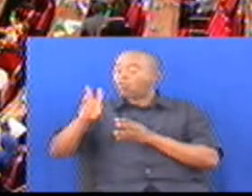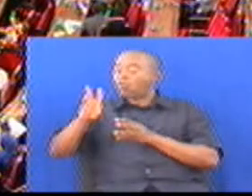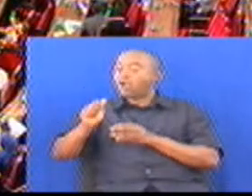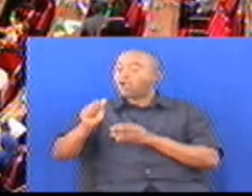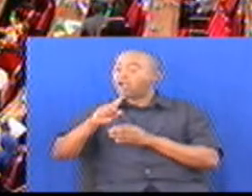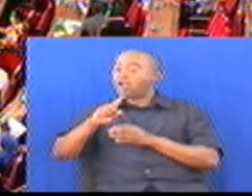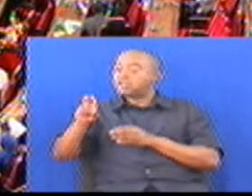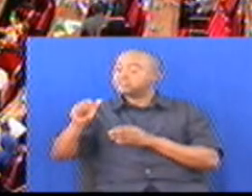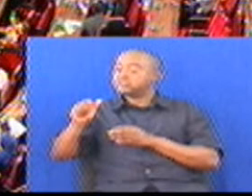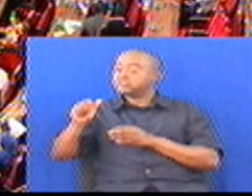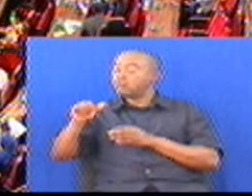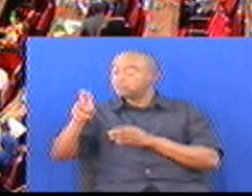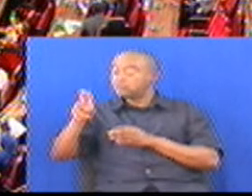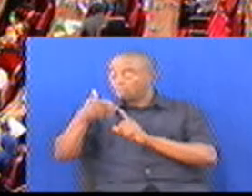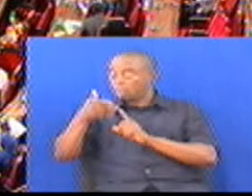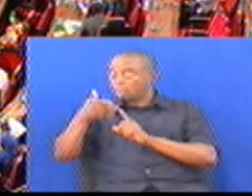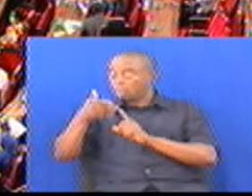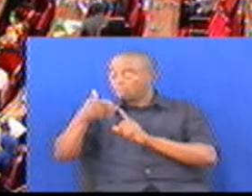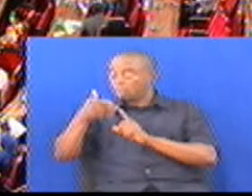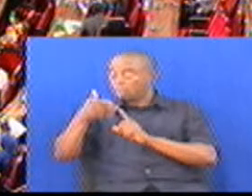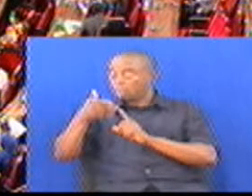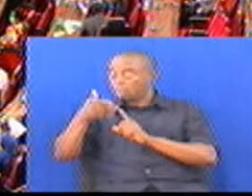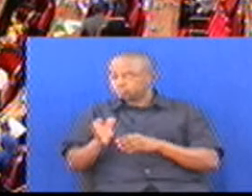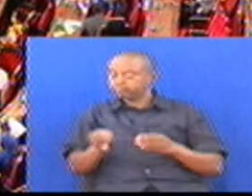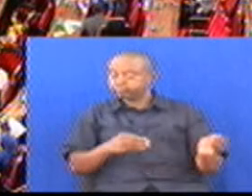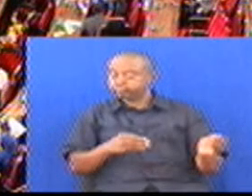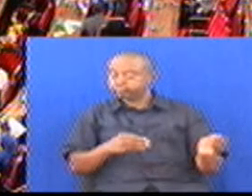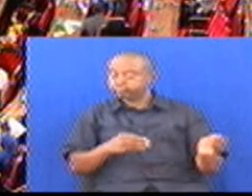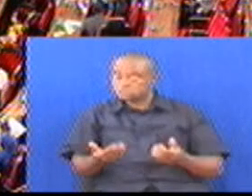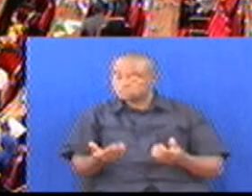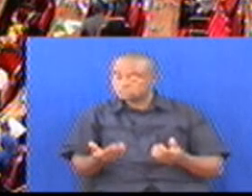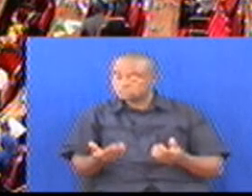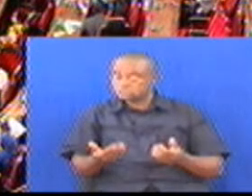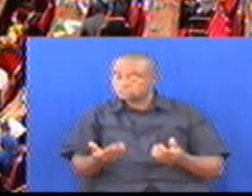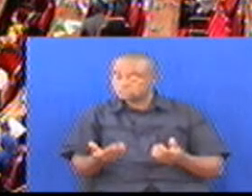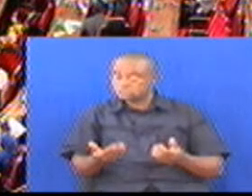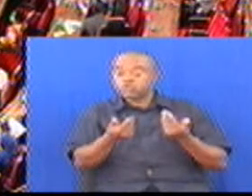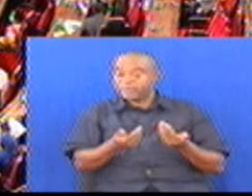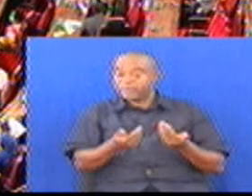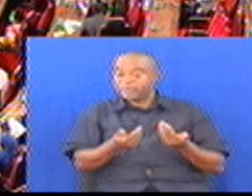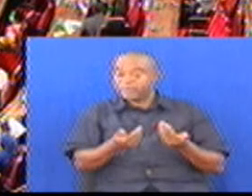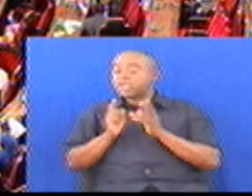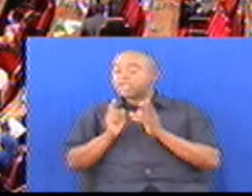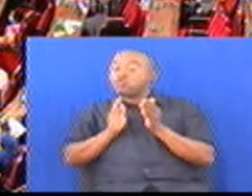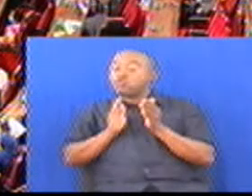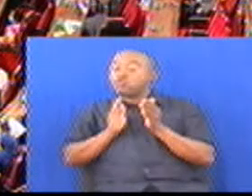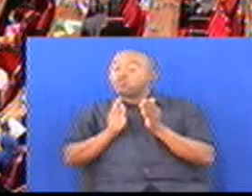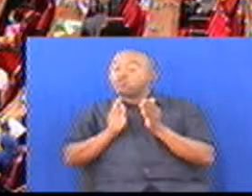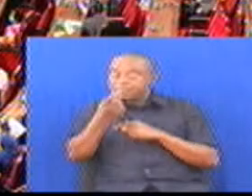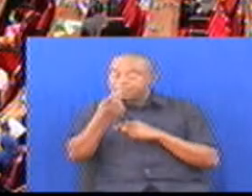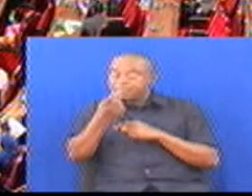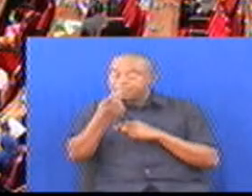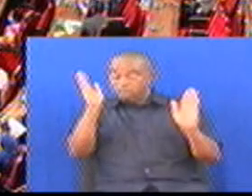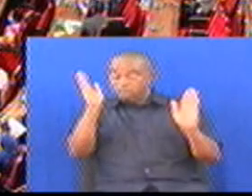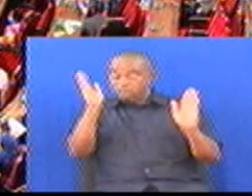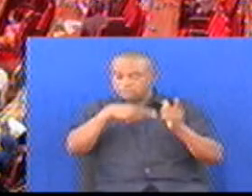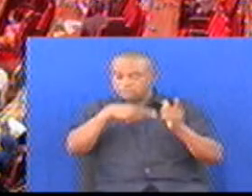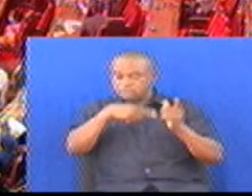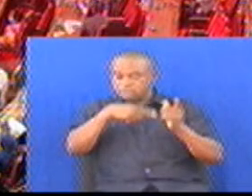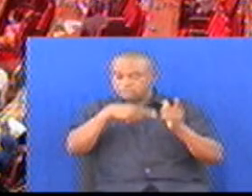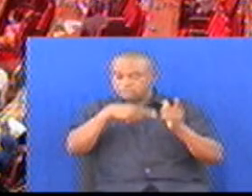za kiuchumi na kudhibiti madai hewa bila kuathiri mitaji na utendaji kazi katika sekta